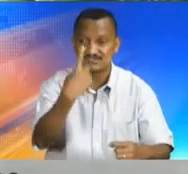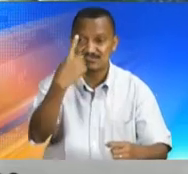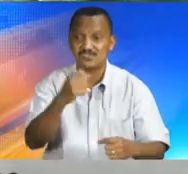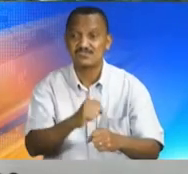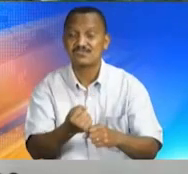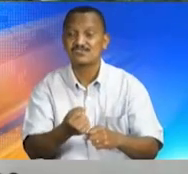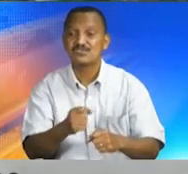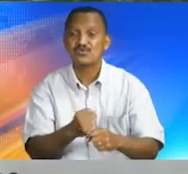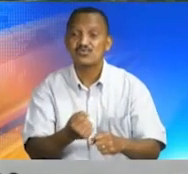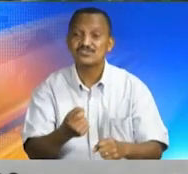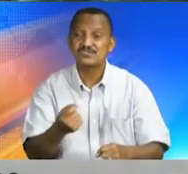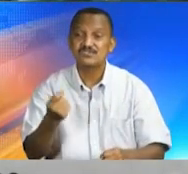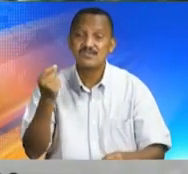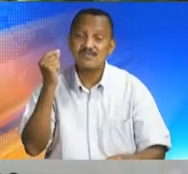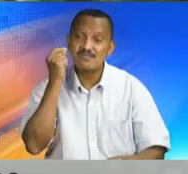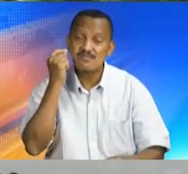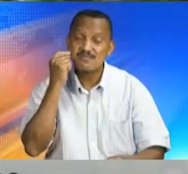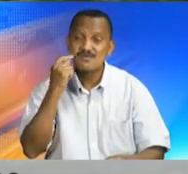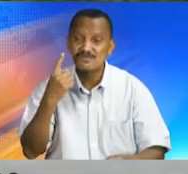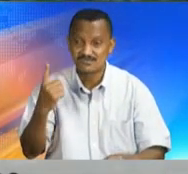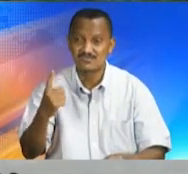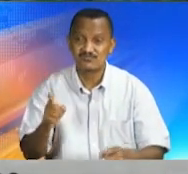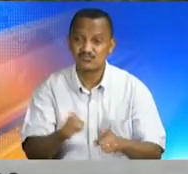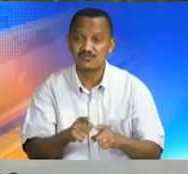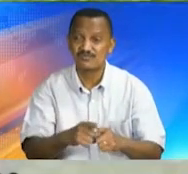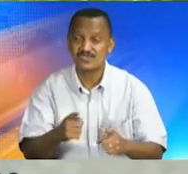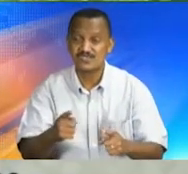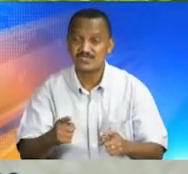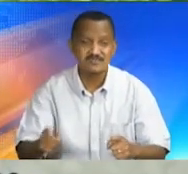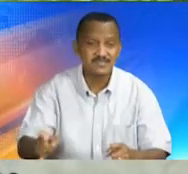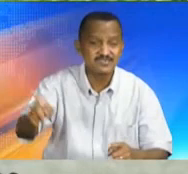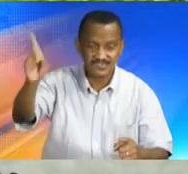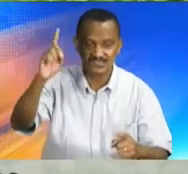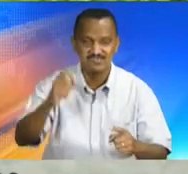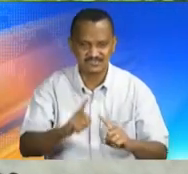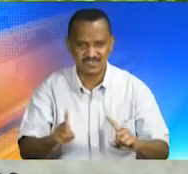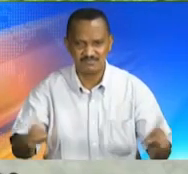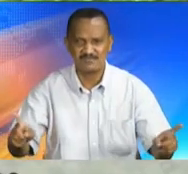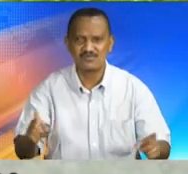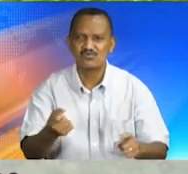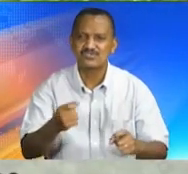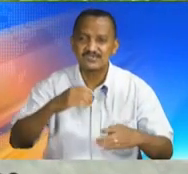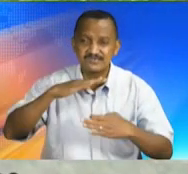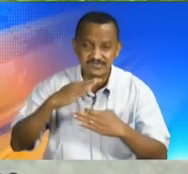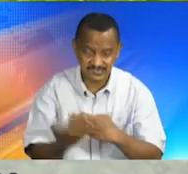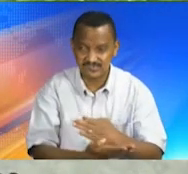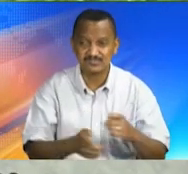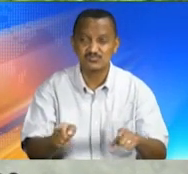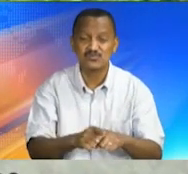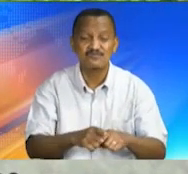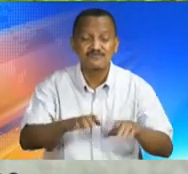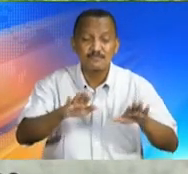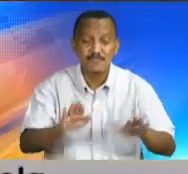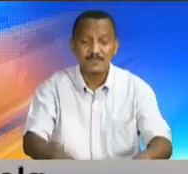reine, ny lahy tantely na ny faubourdon ary ny tantely mpiasa na ny ouvrier. Tsy ny toerana rehetra no ametrahana ny vata tantely raha